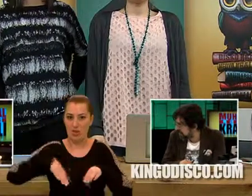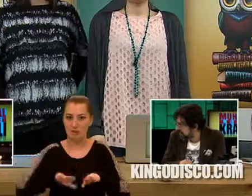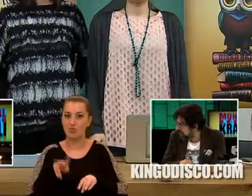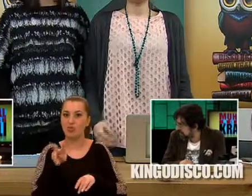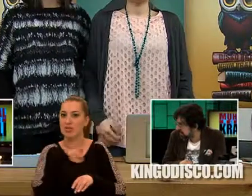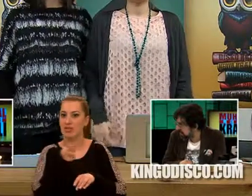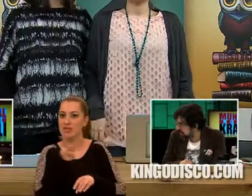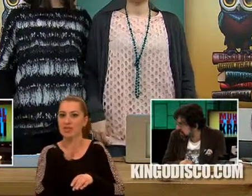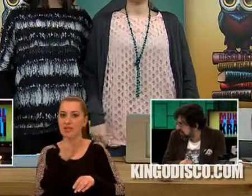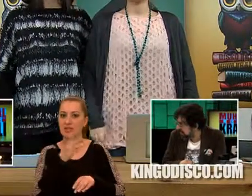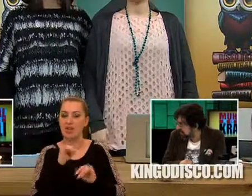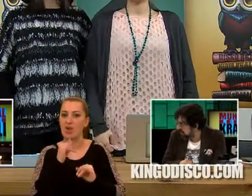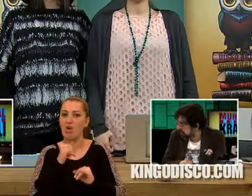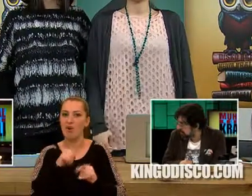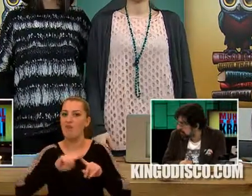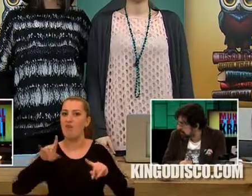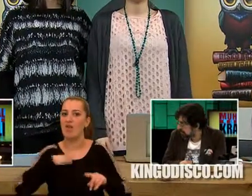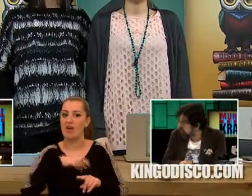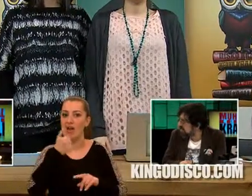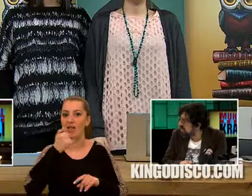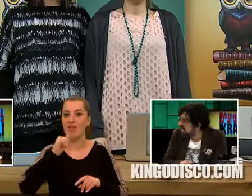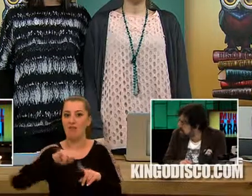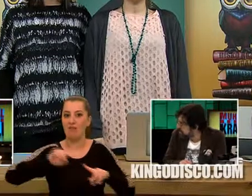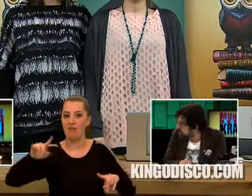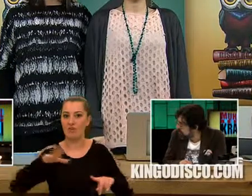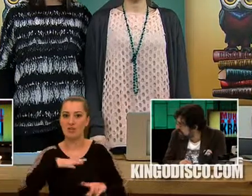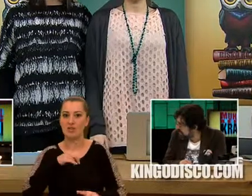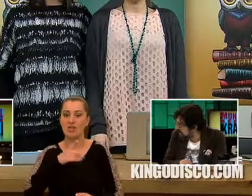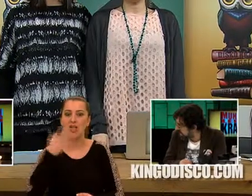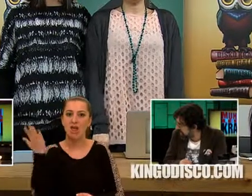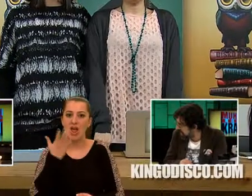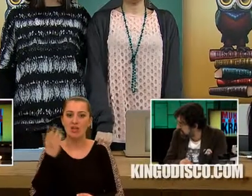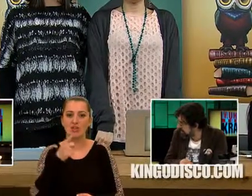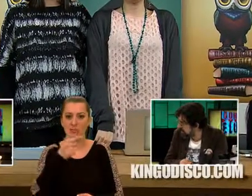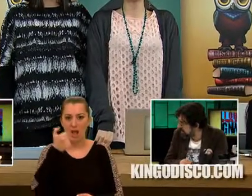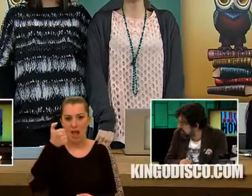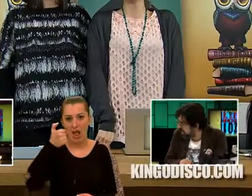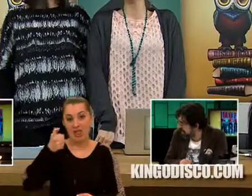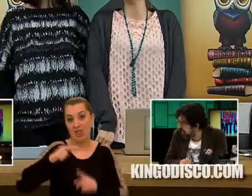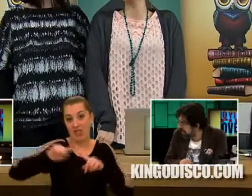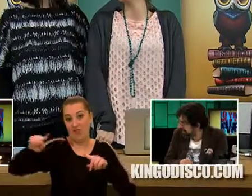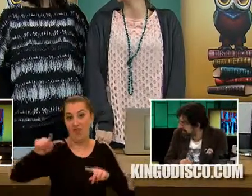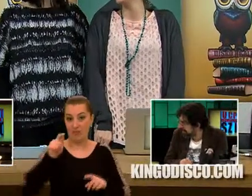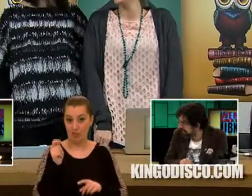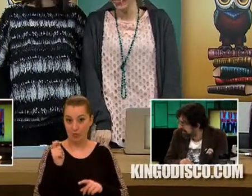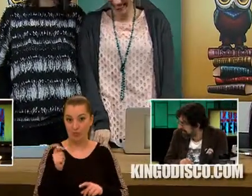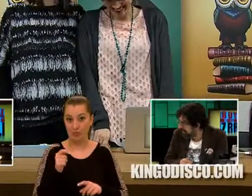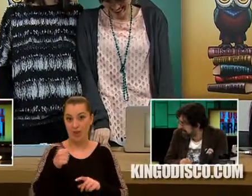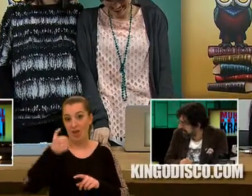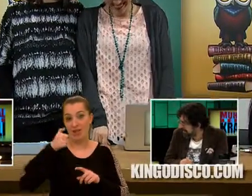dedin? 6 oluyor galiba. Ya senin her şeyin bu kadından 6 farklı mı olacak yani?